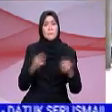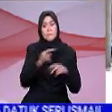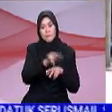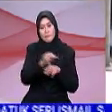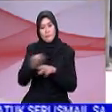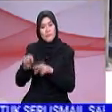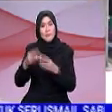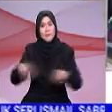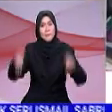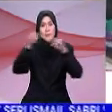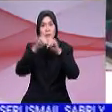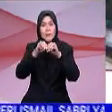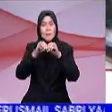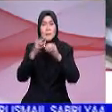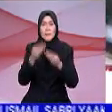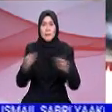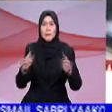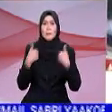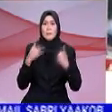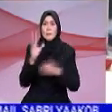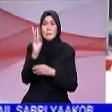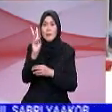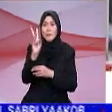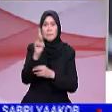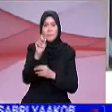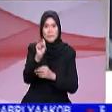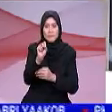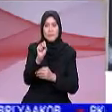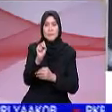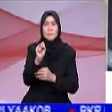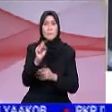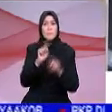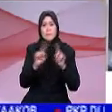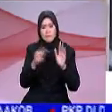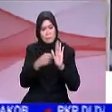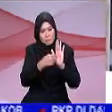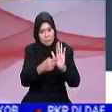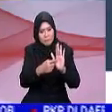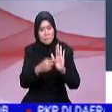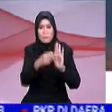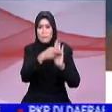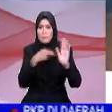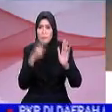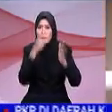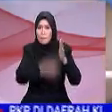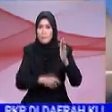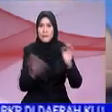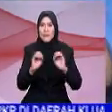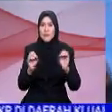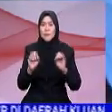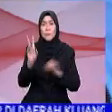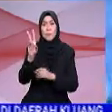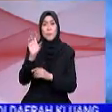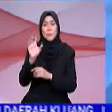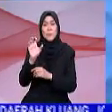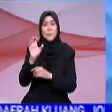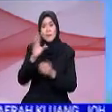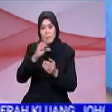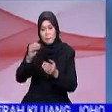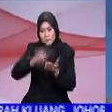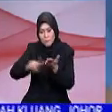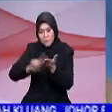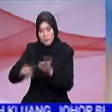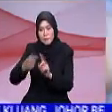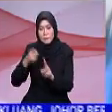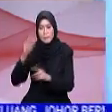Baru, Masjid Tanah. Setakat ini hanya 6 kes dikesan tidak mempamer tanda harga daripada lebih 700 simakan dan pemeriksaan